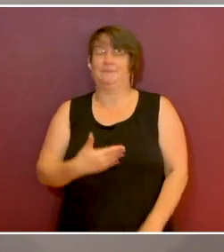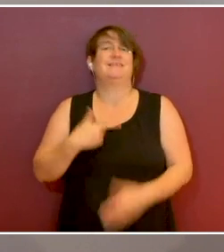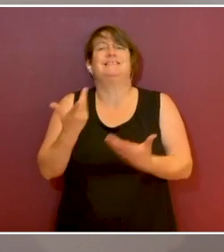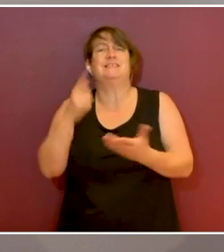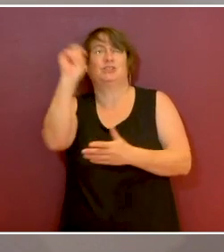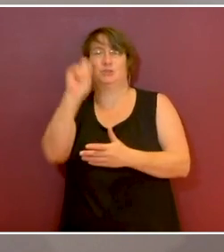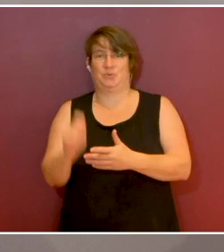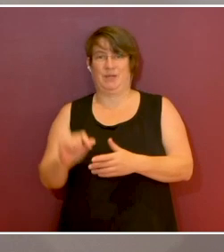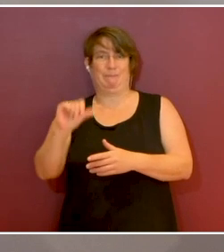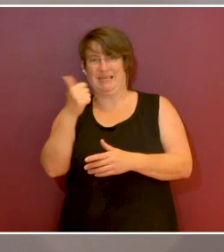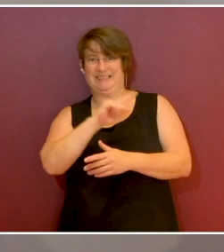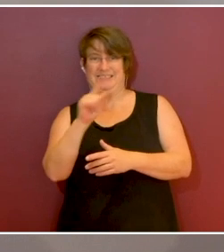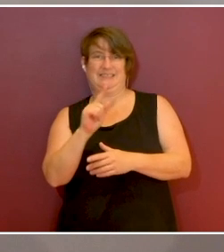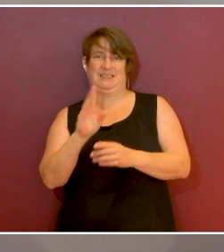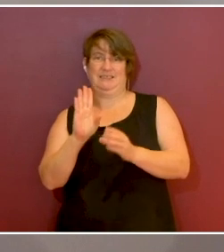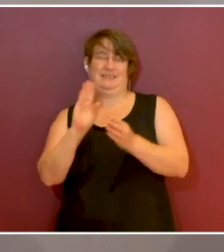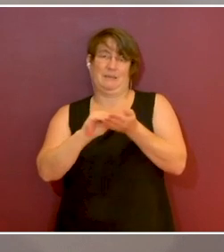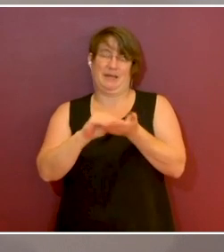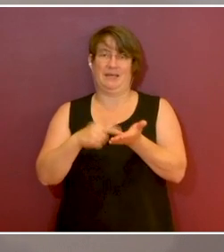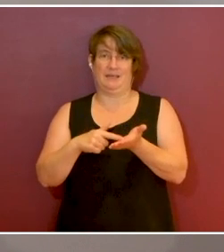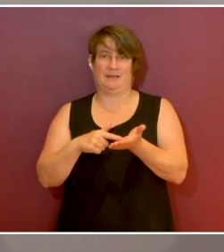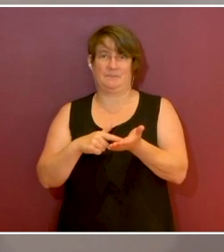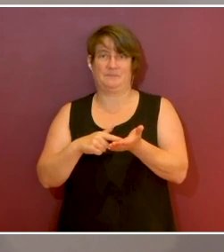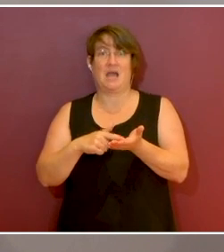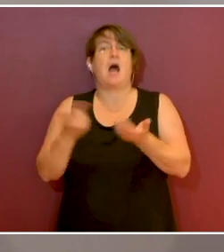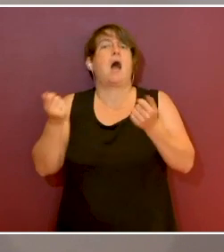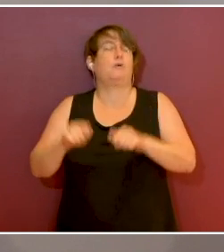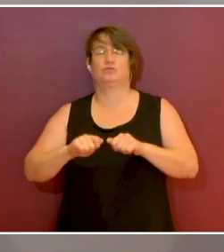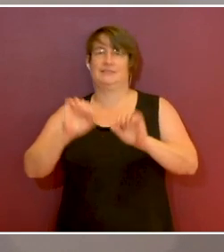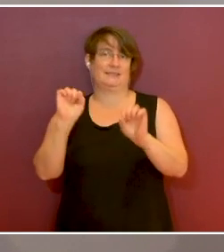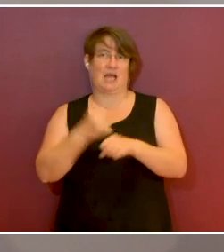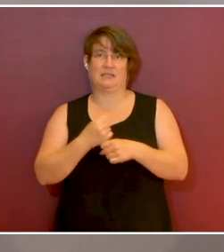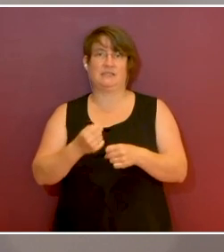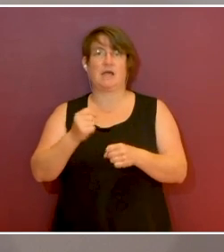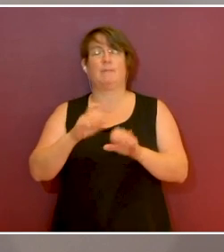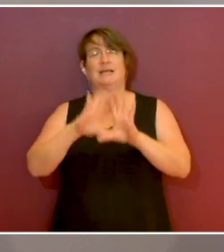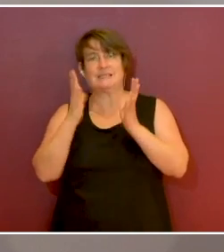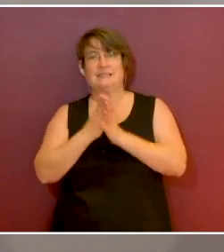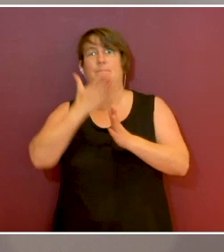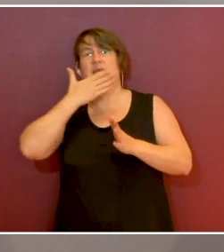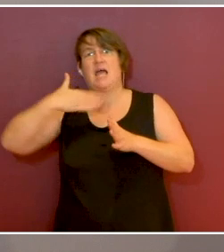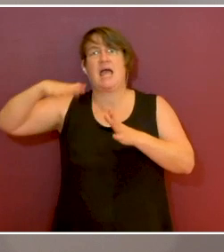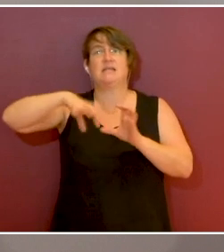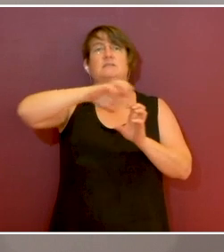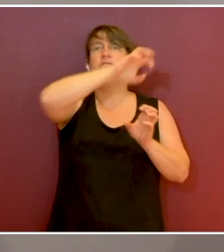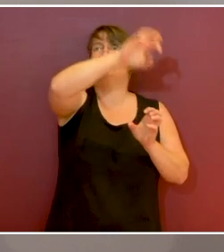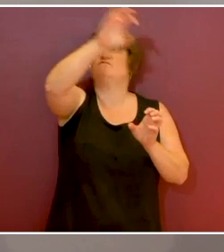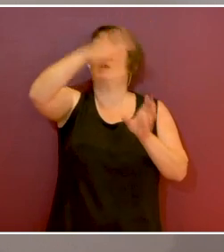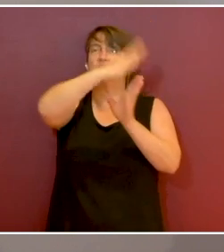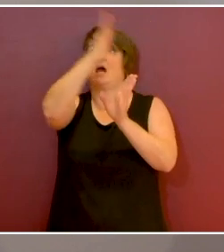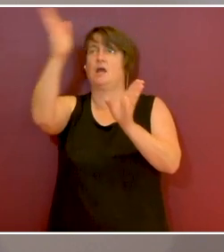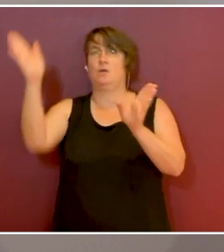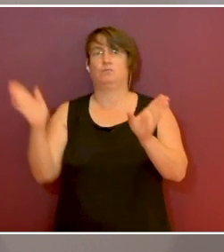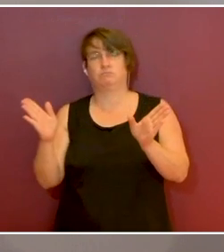ausschließen, aber es ist zumindest von der Verteilung über Hessen schon repräsentativ gesehen und